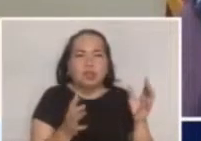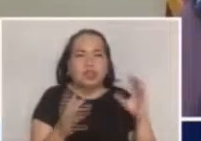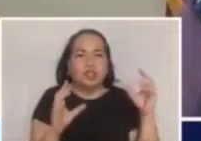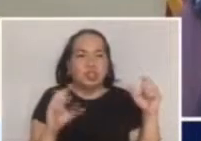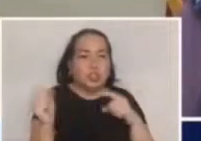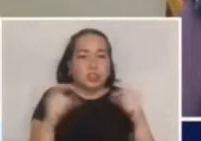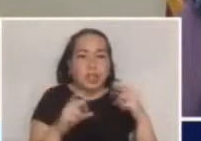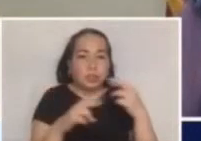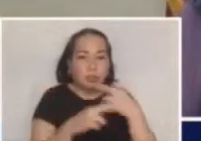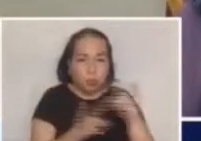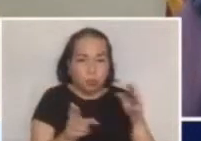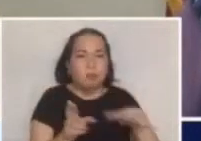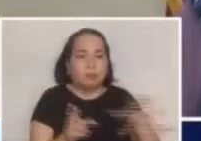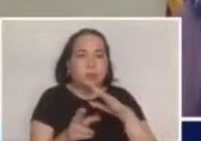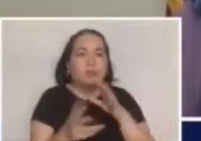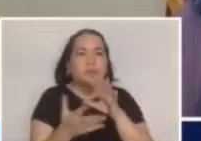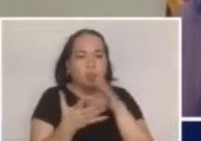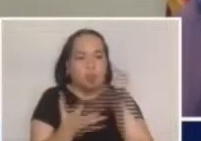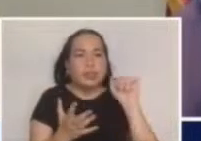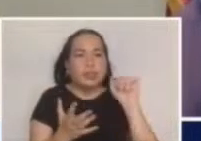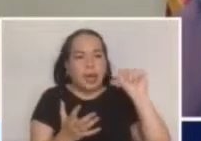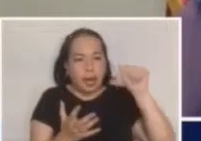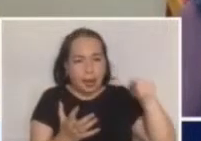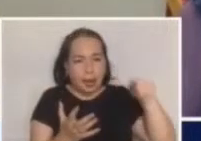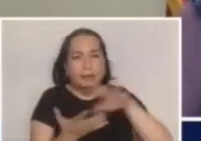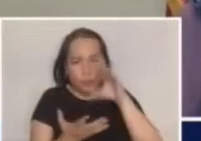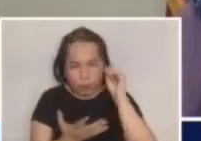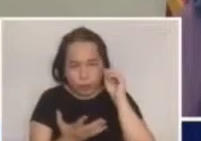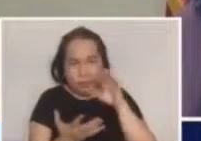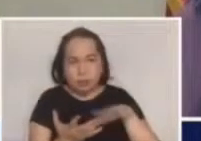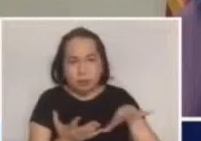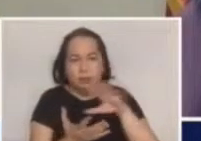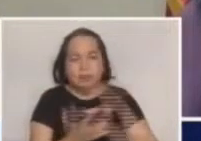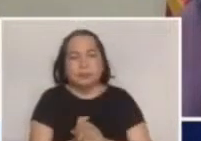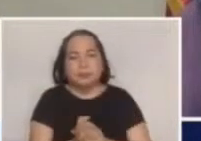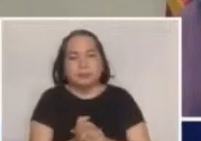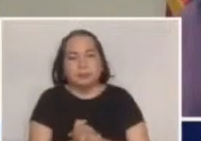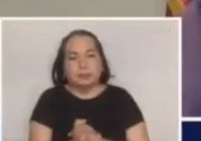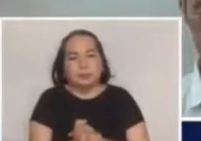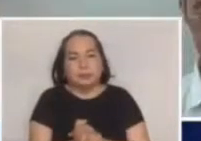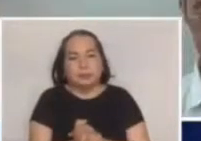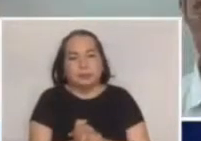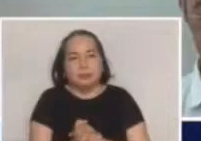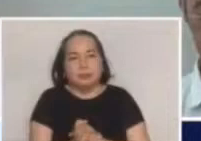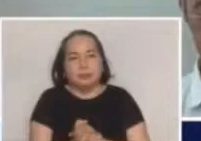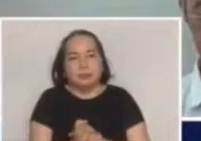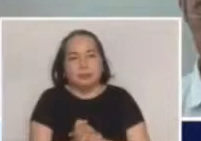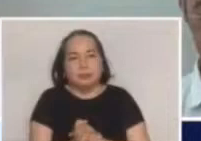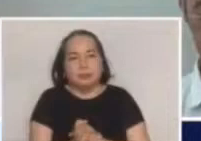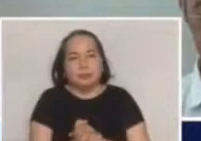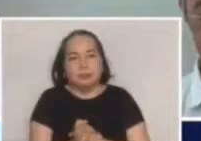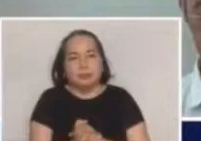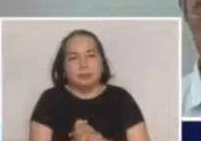dito, dinedevelop din, lalo na ang radyo, kasi maliit pa ako,